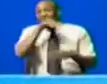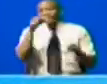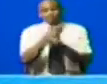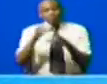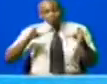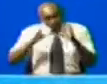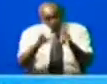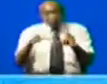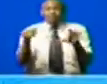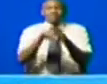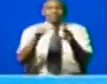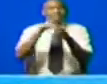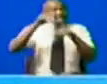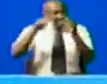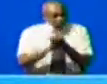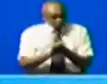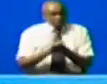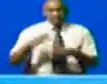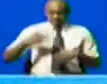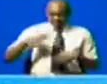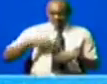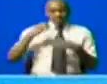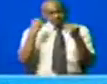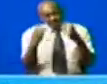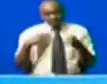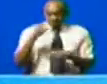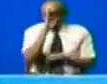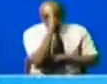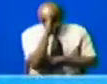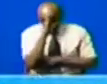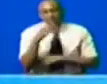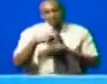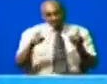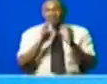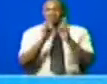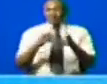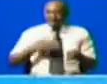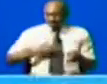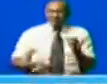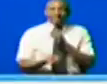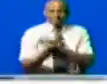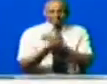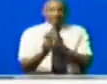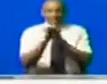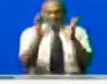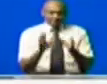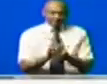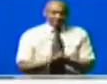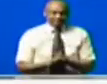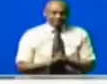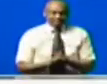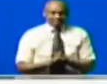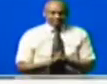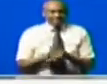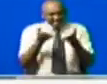hangeshinikizwa kuhusika kwenye uchaguzi, wapiga kura wangeachwa kwenye njia panda. Shadrack Miti ana maelezo zaidi.